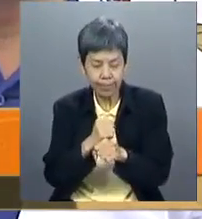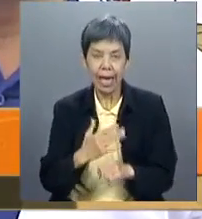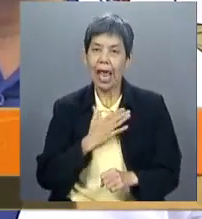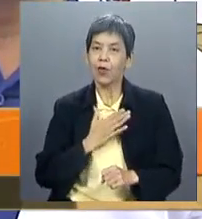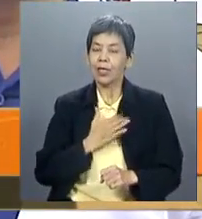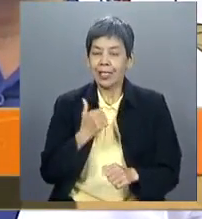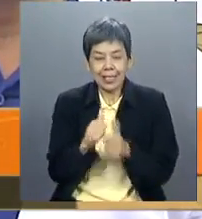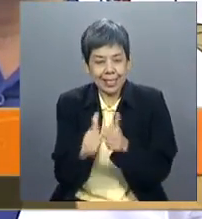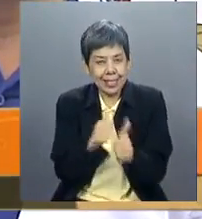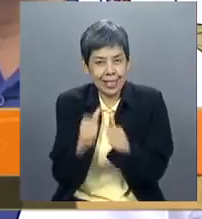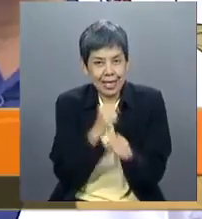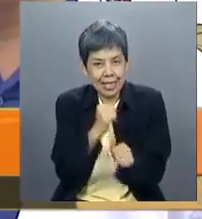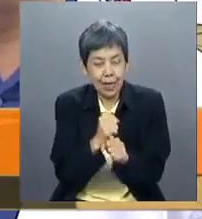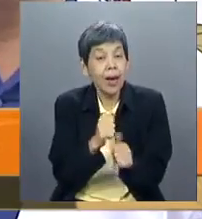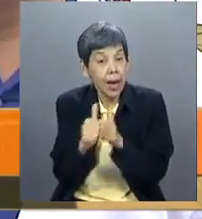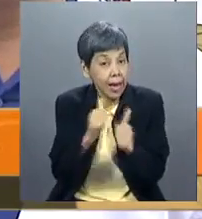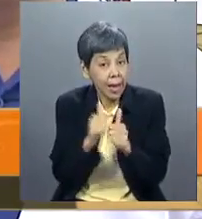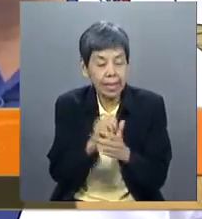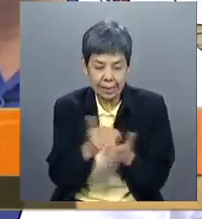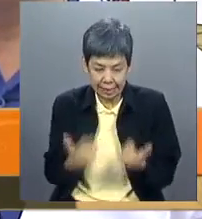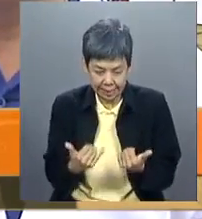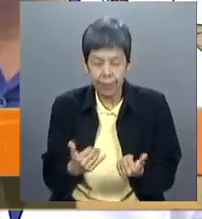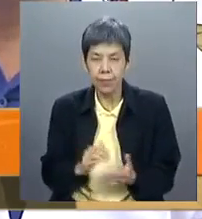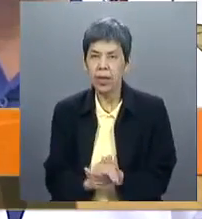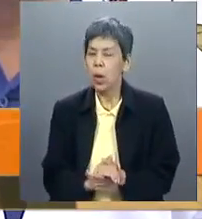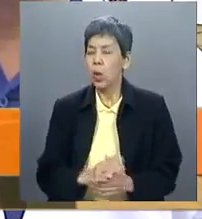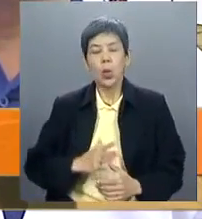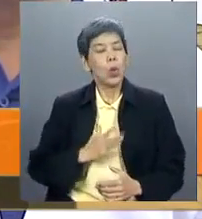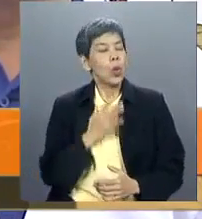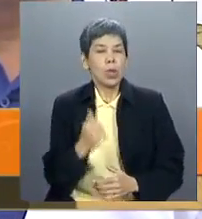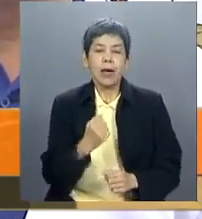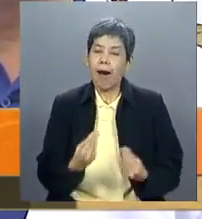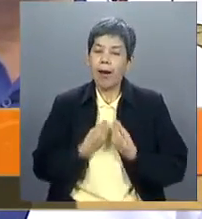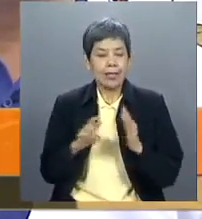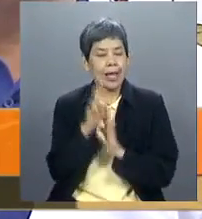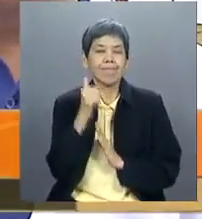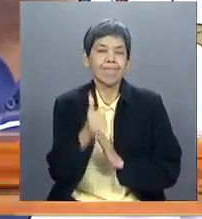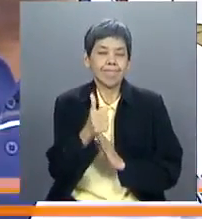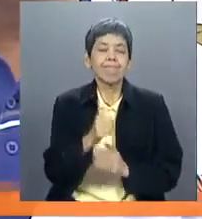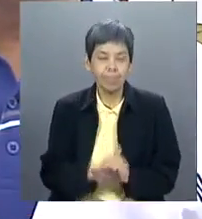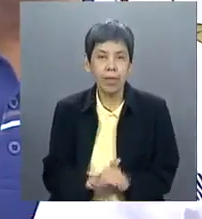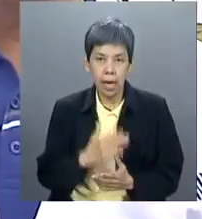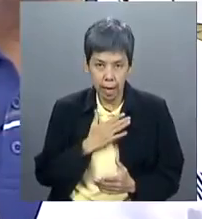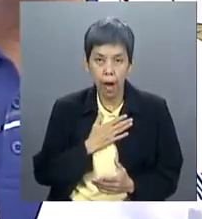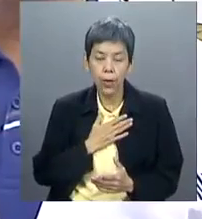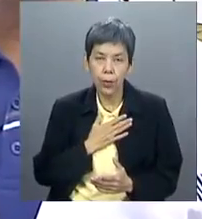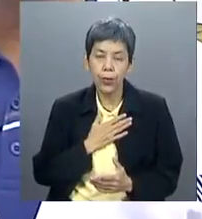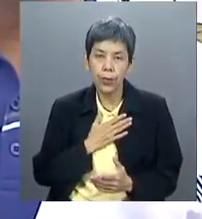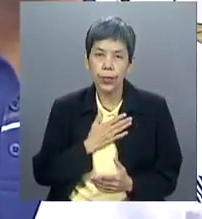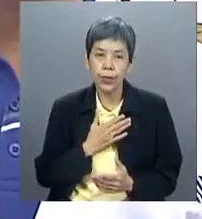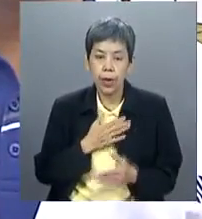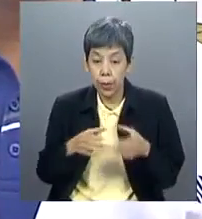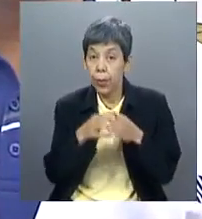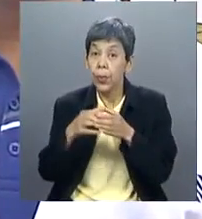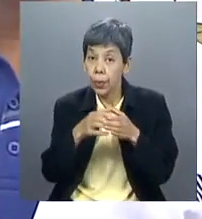ราถือว่าในการจัดการแข่งขันในครั้งนี้นะครับเป็นเกียรติมากกับจังหวัดเชียงรายแล้วก็ทางค